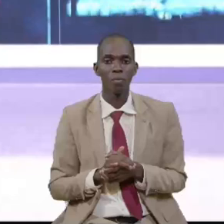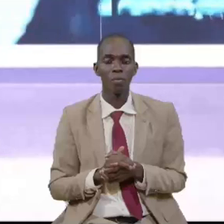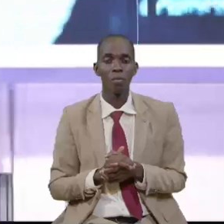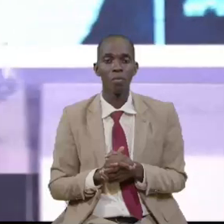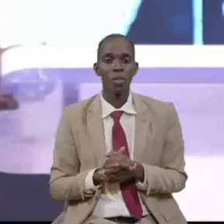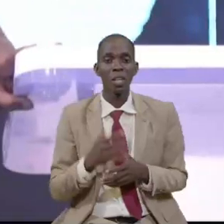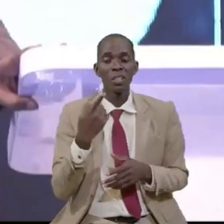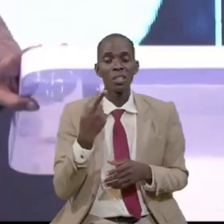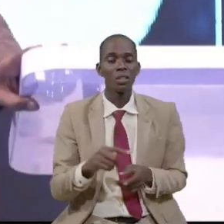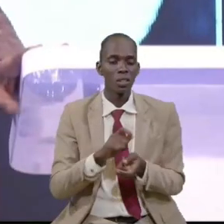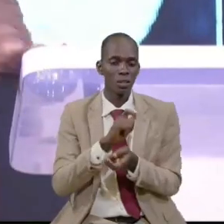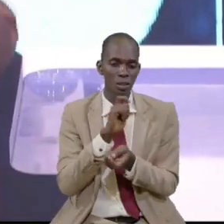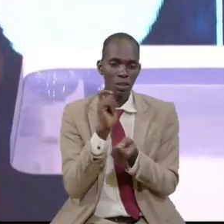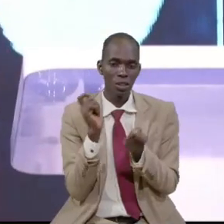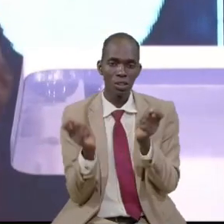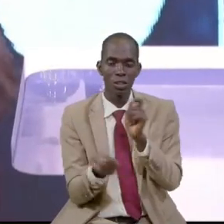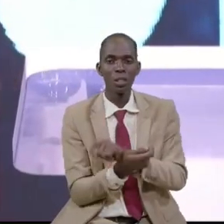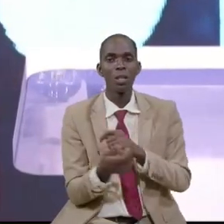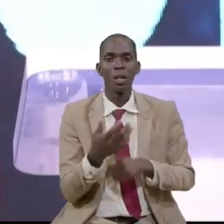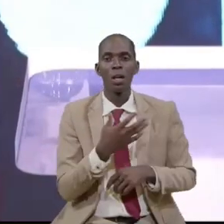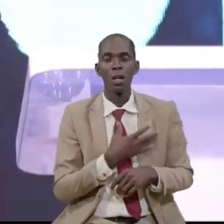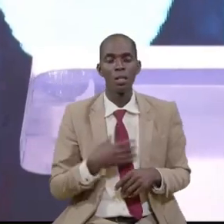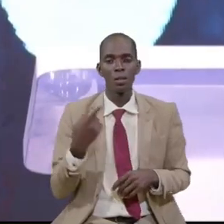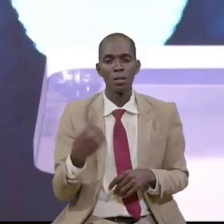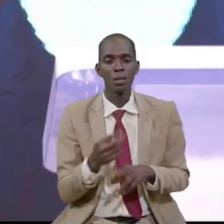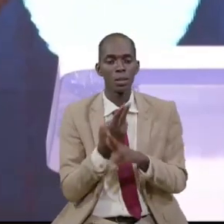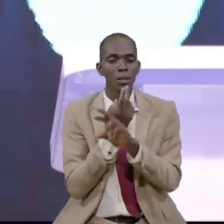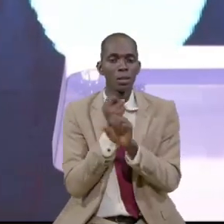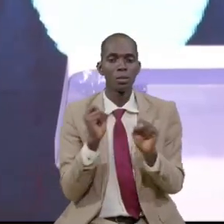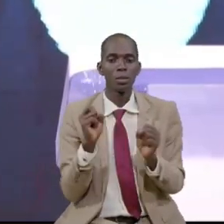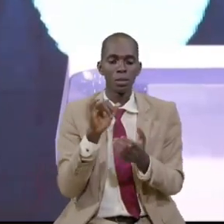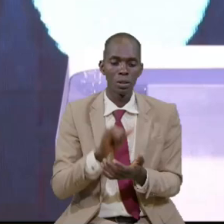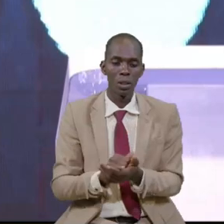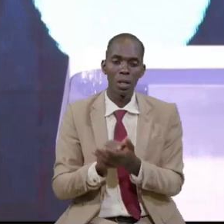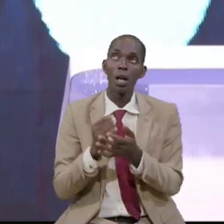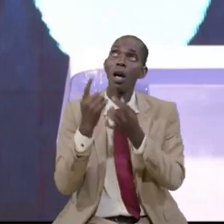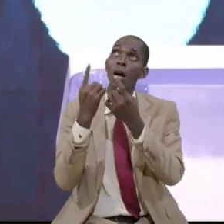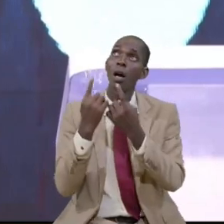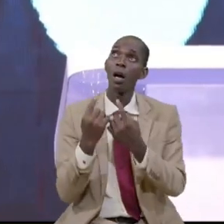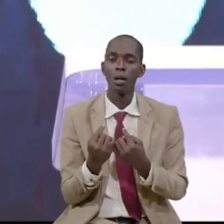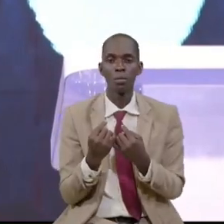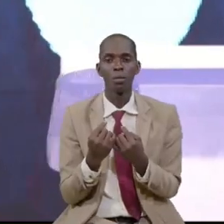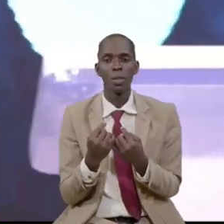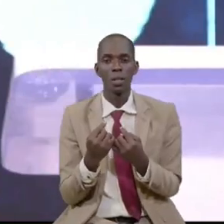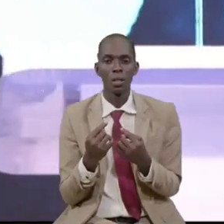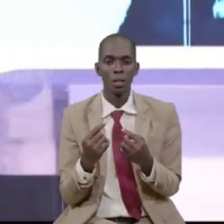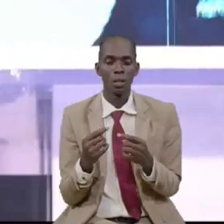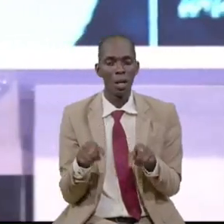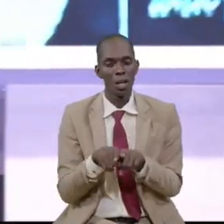la transformation et la rédemption en tant que don.